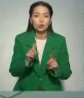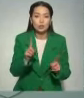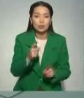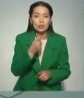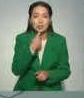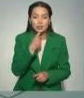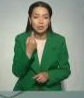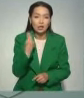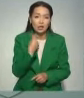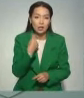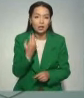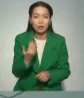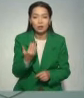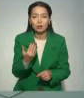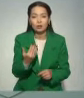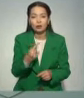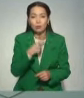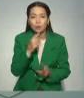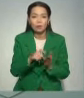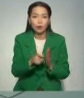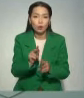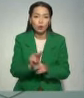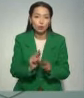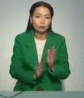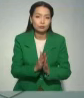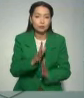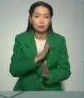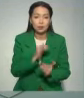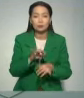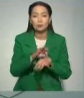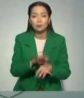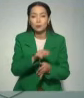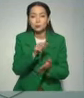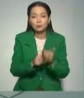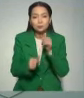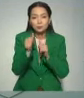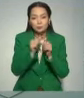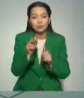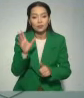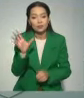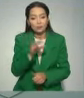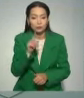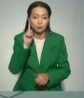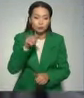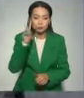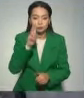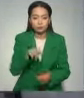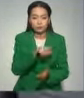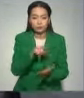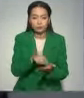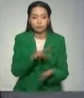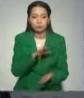Шекспира в отечественных школах изучают с первого класса Дана Ермак провела небольшой эксперимент чтобы узнать все ли так плохо